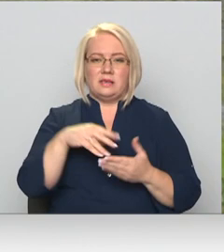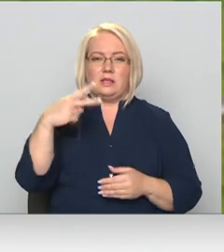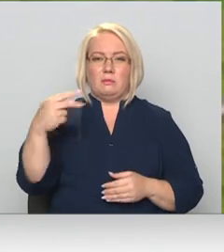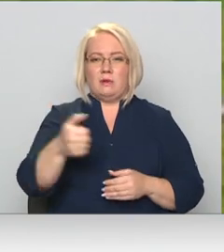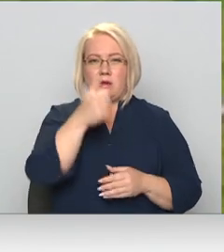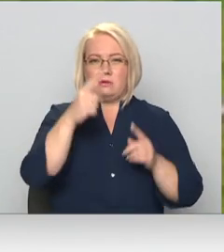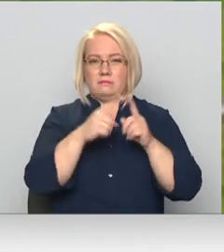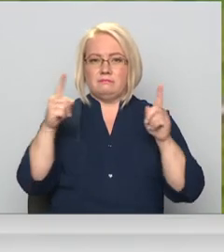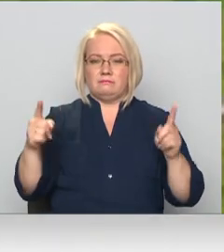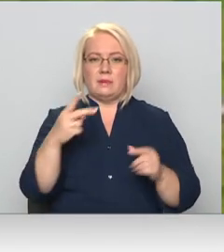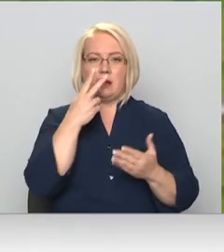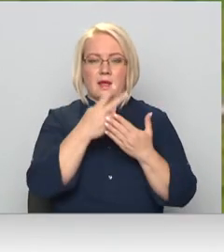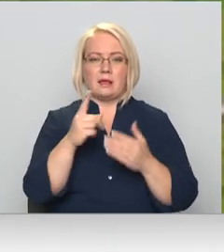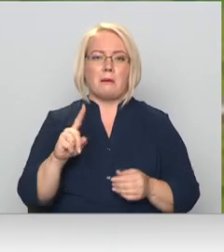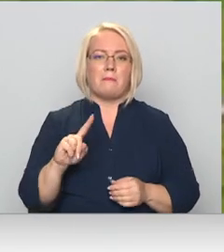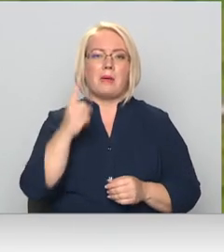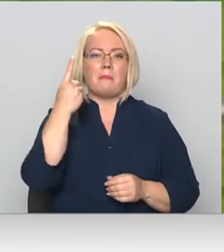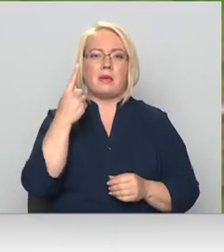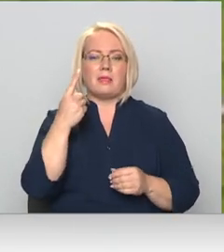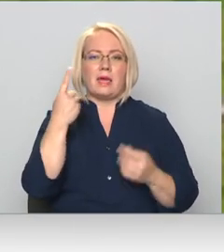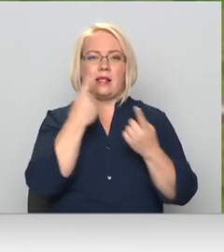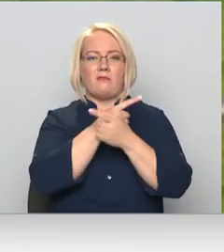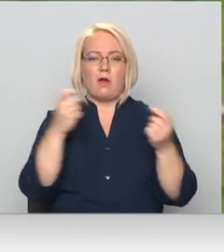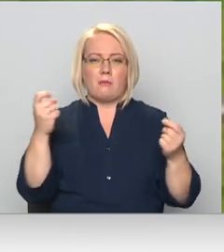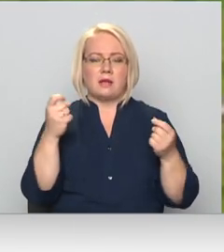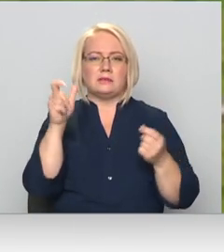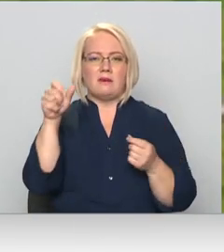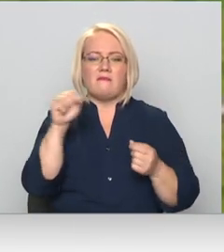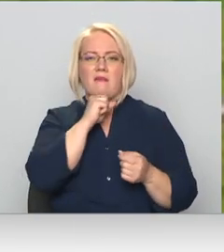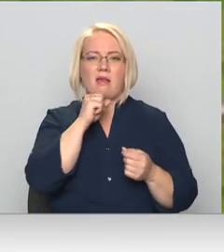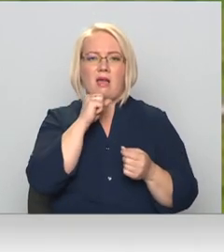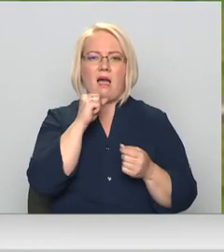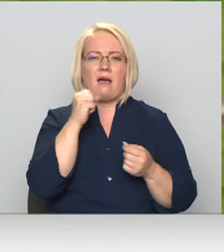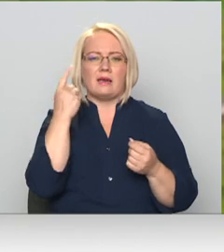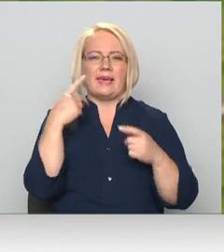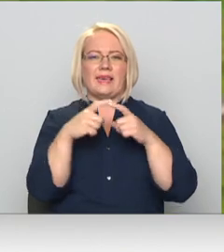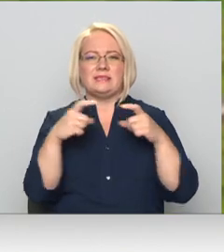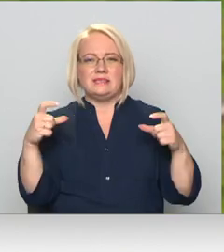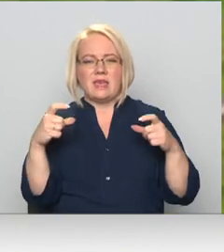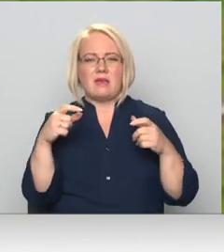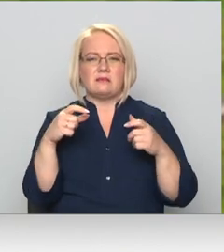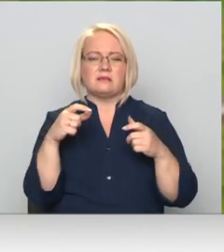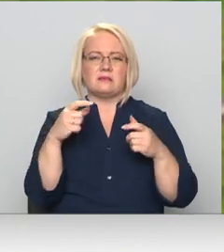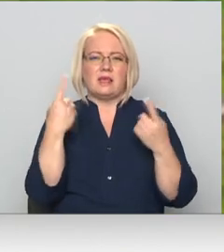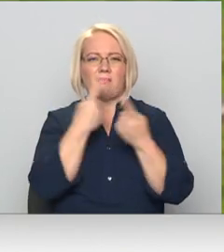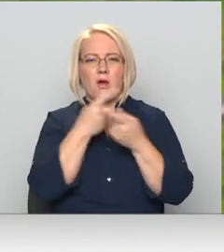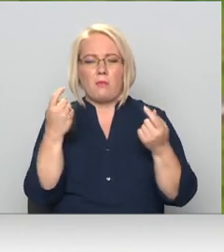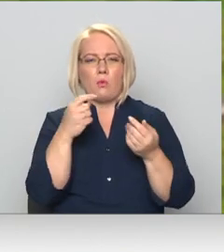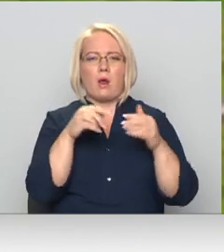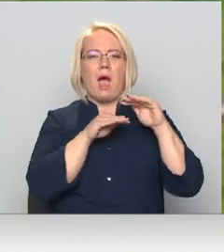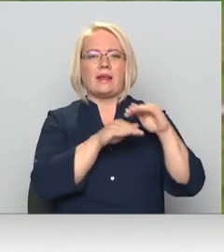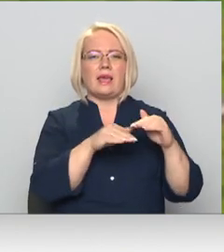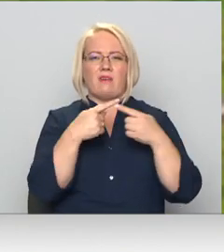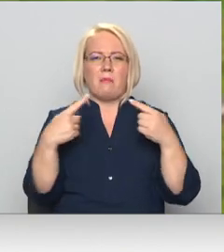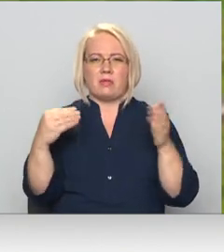tomēr pirmatnējā informācija nāk no šiem cilvēkiem. Ja? Pēc tam it kā izziņas informācija, tas ir tā kā arhīva materiāls, kaut kādā veidā mēs varam paskatīties, kas tur